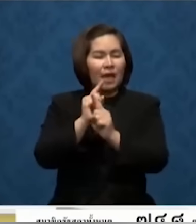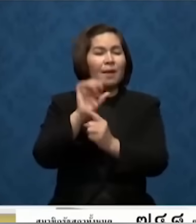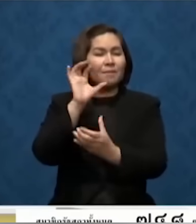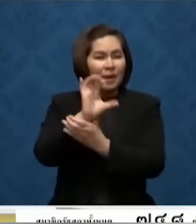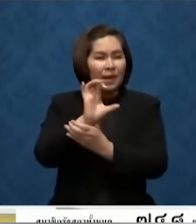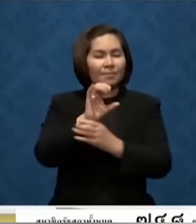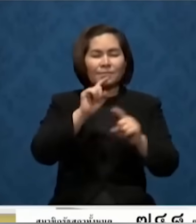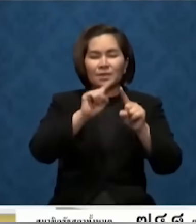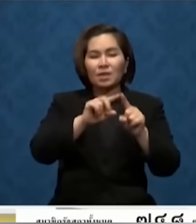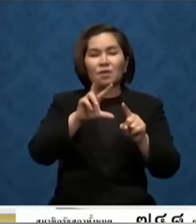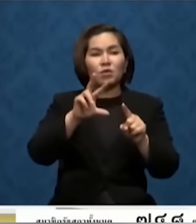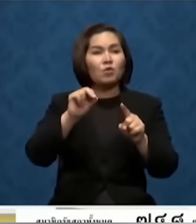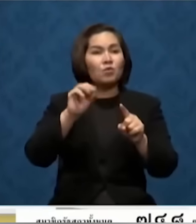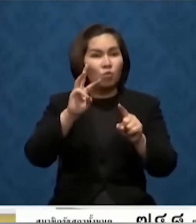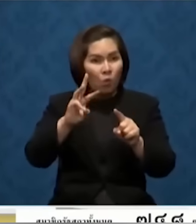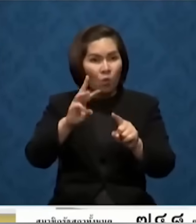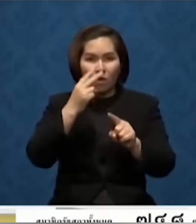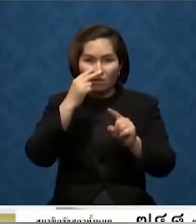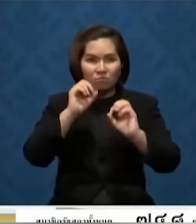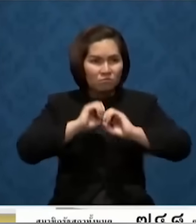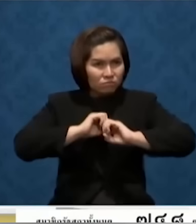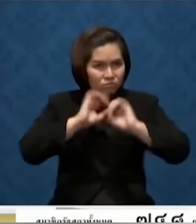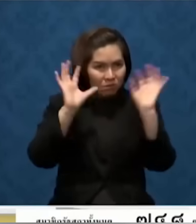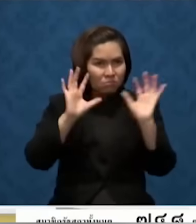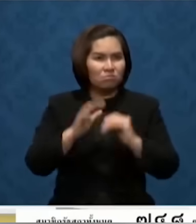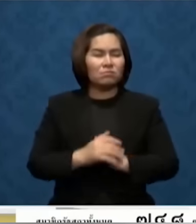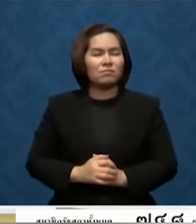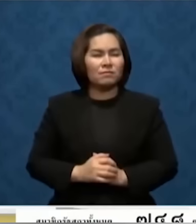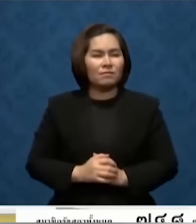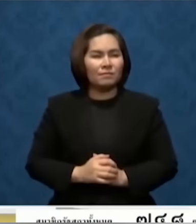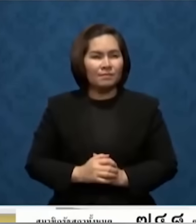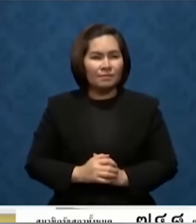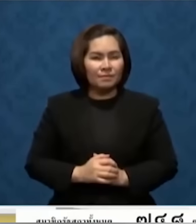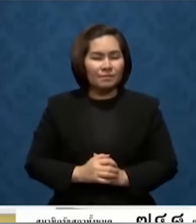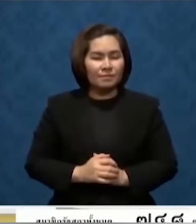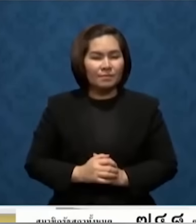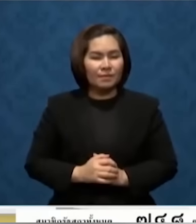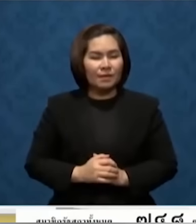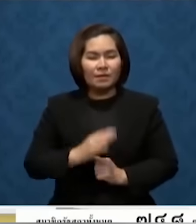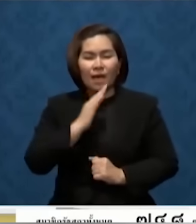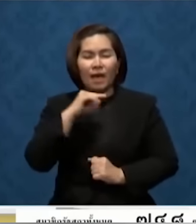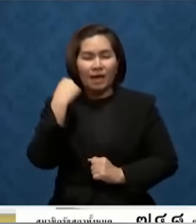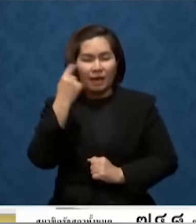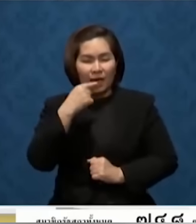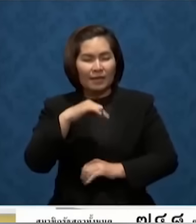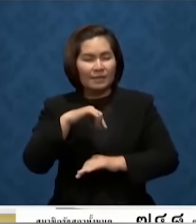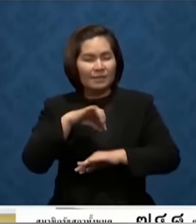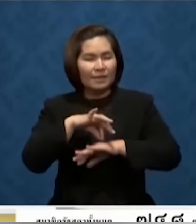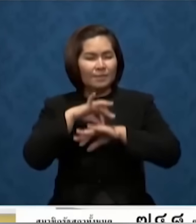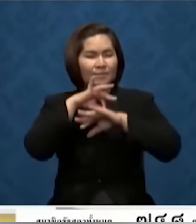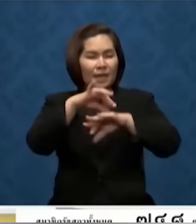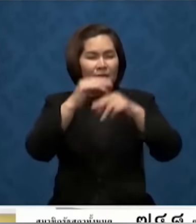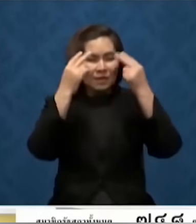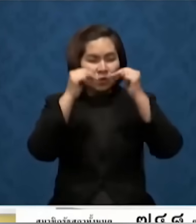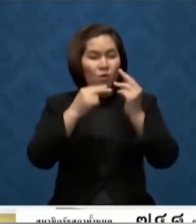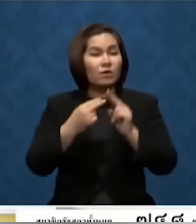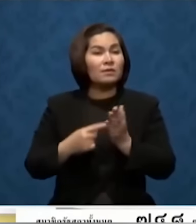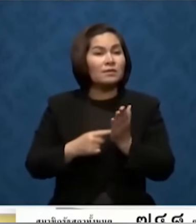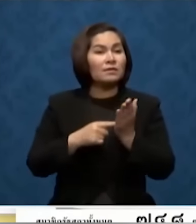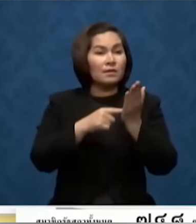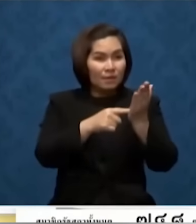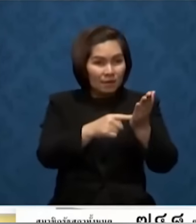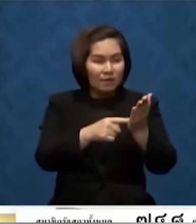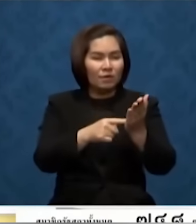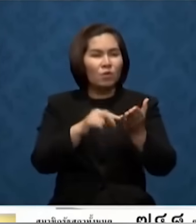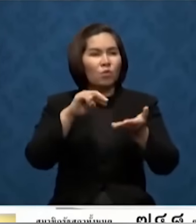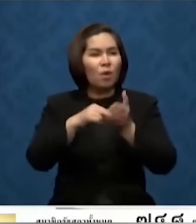นี้เห็นชัดแจ้งว่าการที่เสนอบุคคลเข้ามาดำรงตำแหน่งนายกรัฐมนตรีนั้นมัน